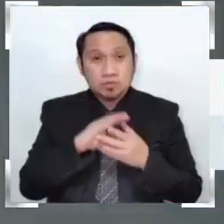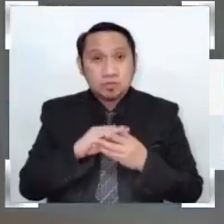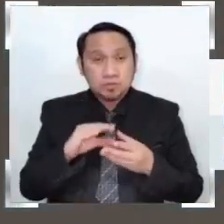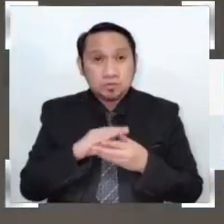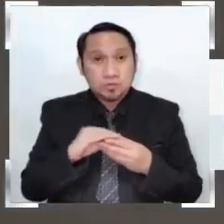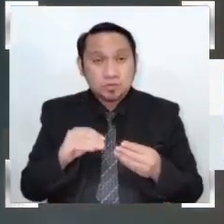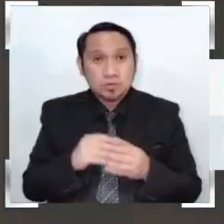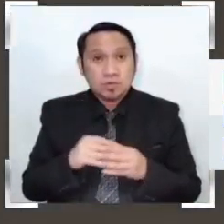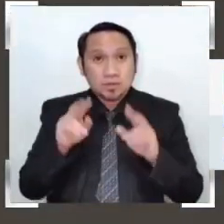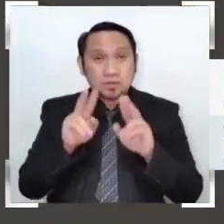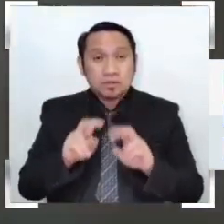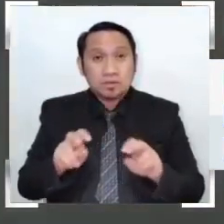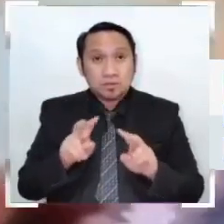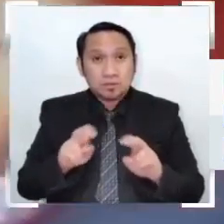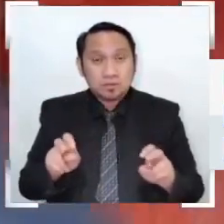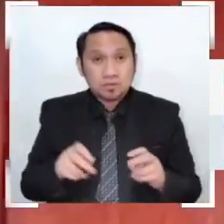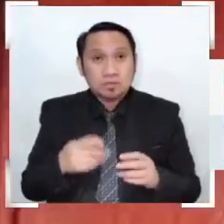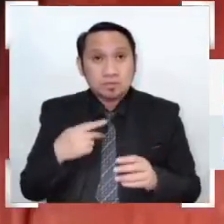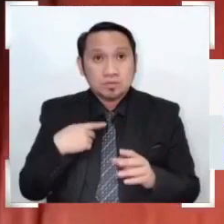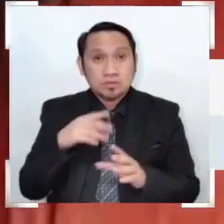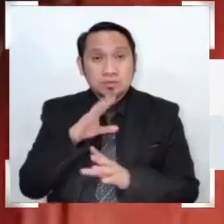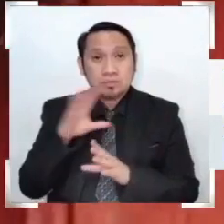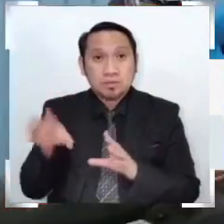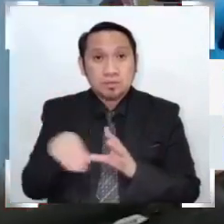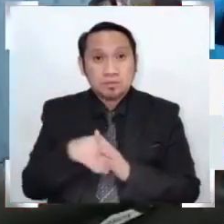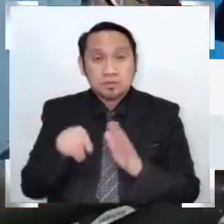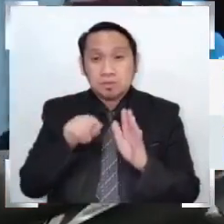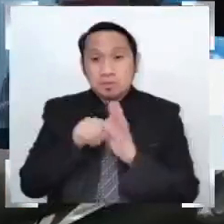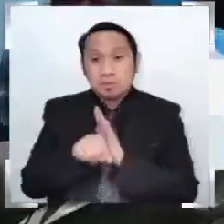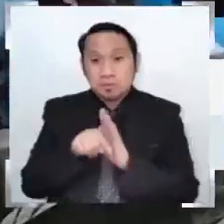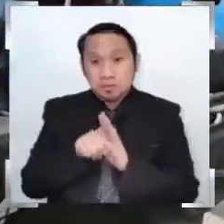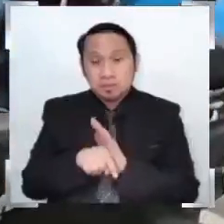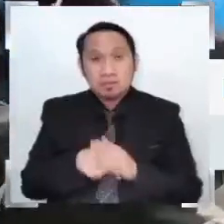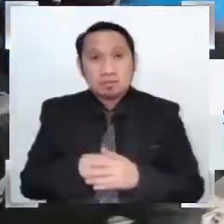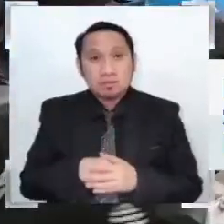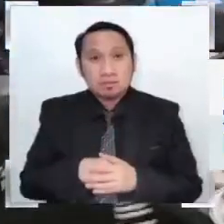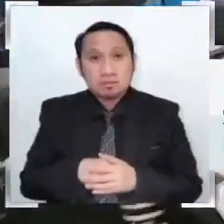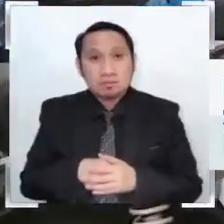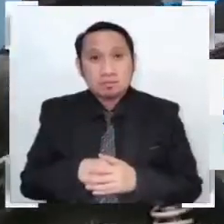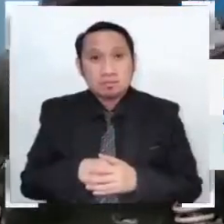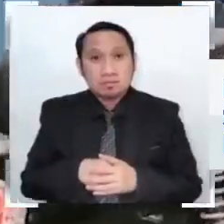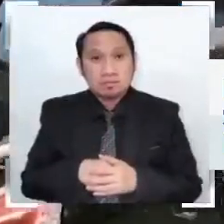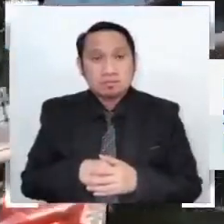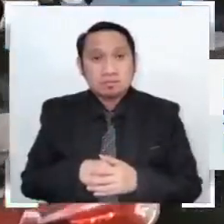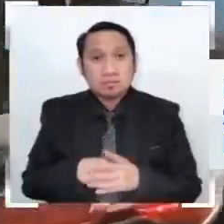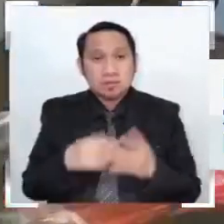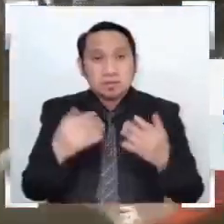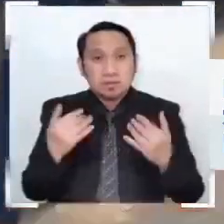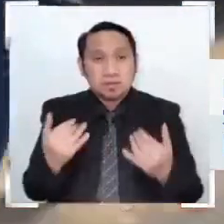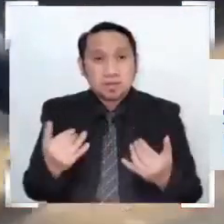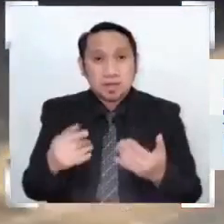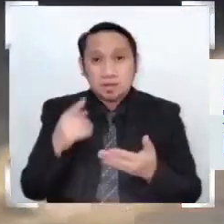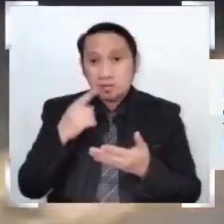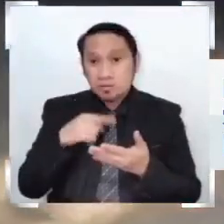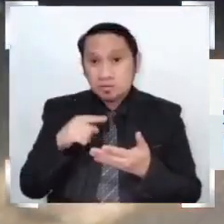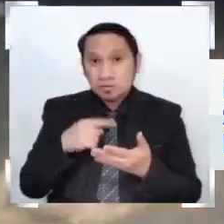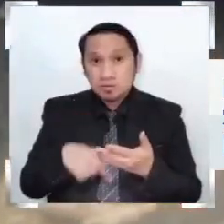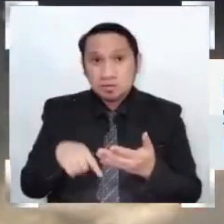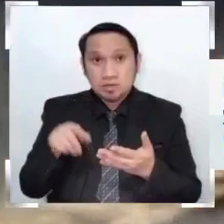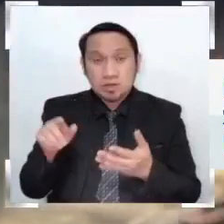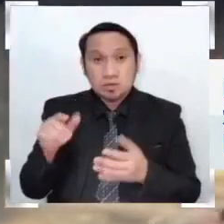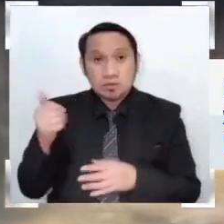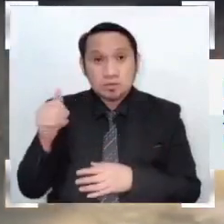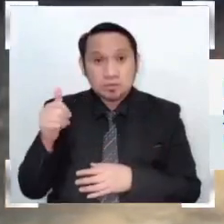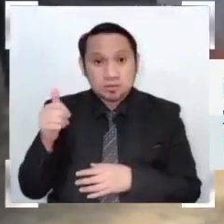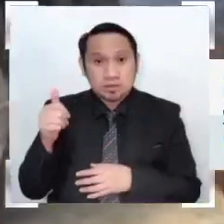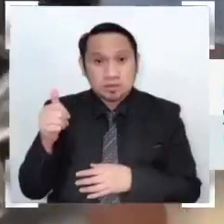investigador ang kanyang naging partisipasyon sa pagpatay kay Percy Lapid. Kanina, isinalang sa polygraph test ang mahigit 10 inmates na hawak ng